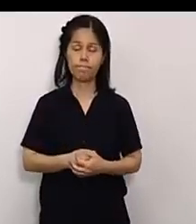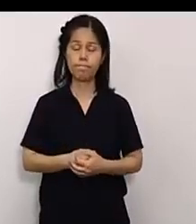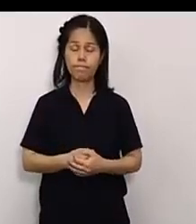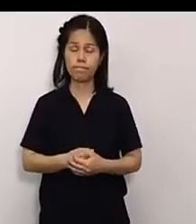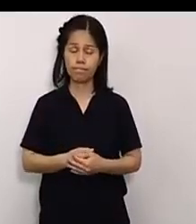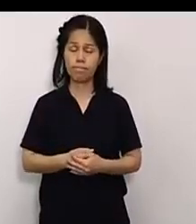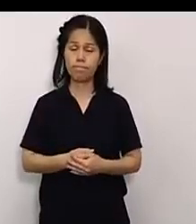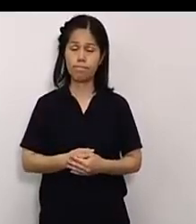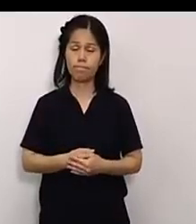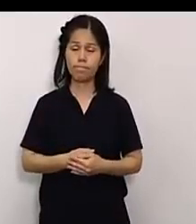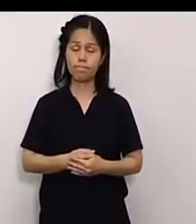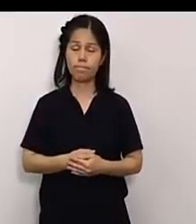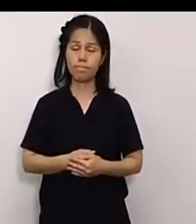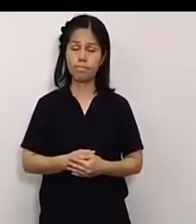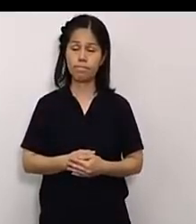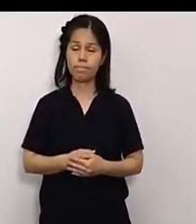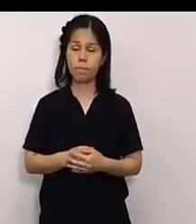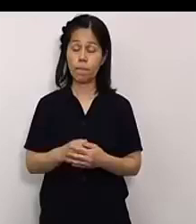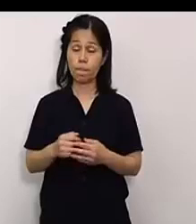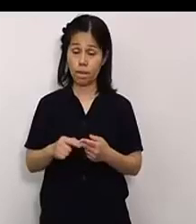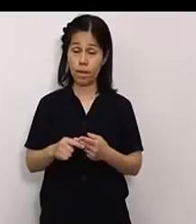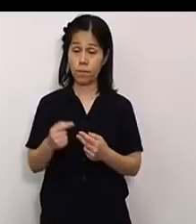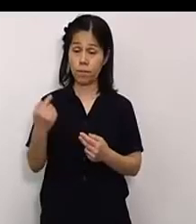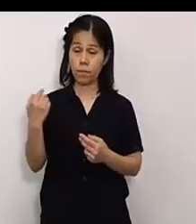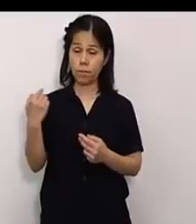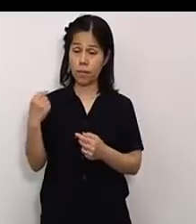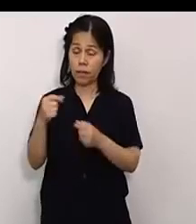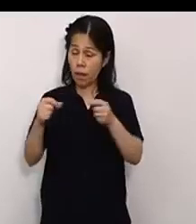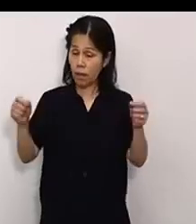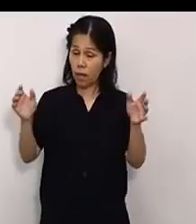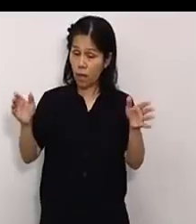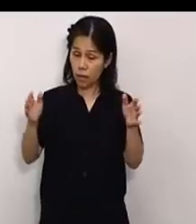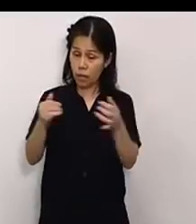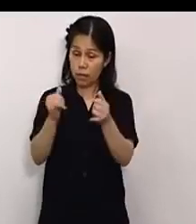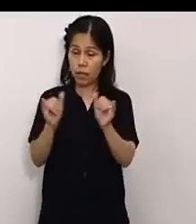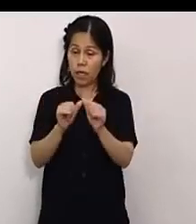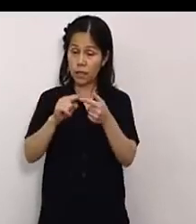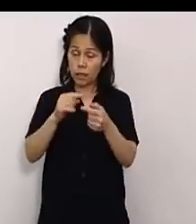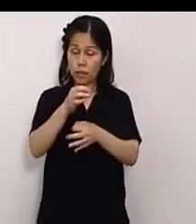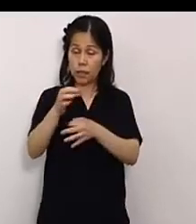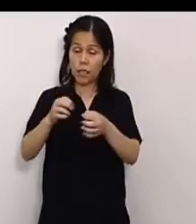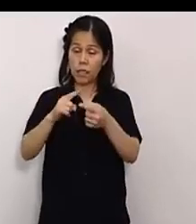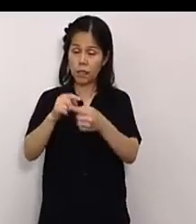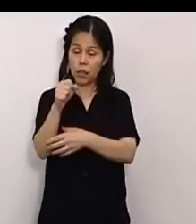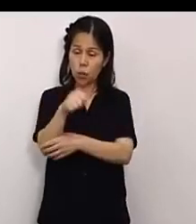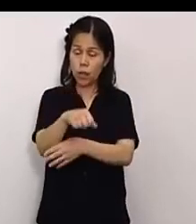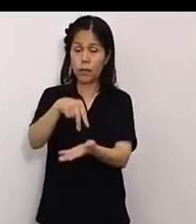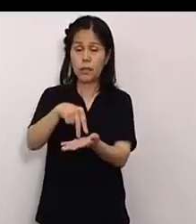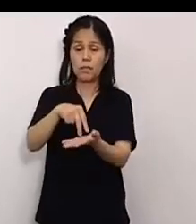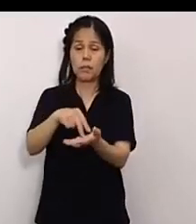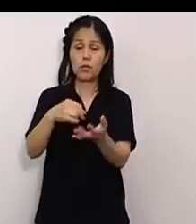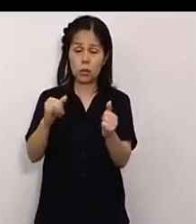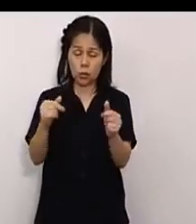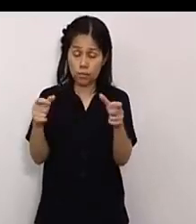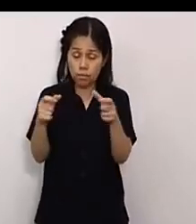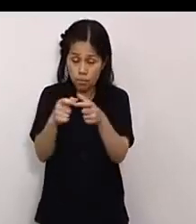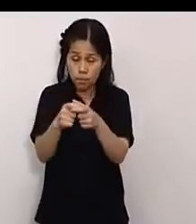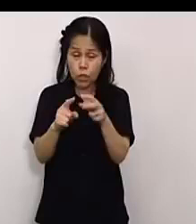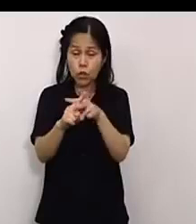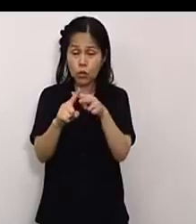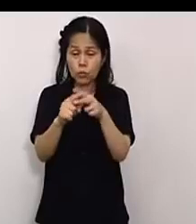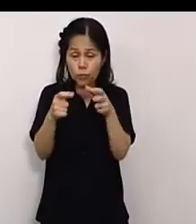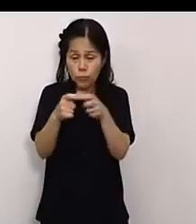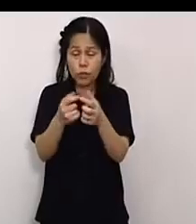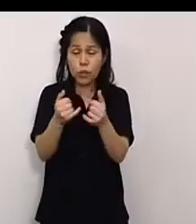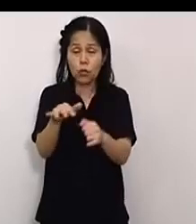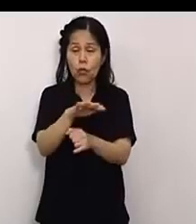。それから私はずっと長年その社会的経済的な弱者とかマイノリティの支援をやってき